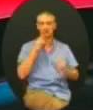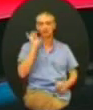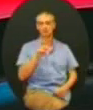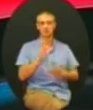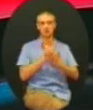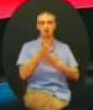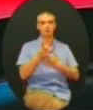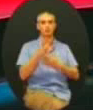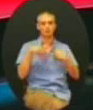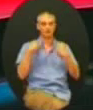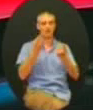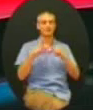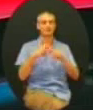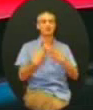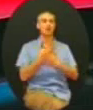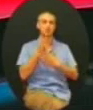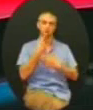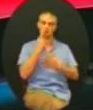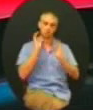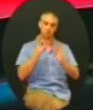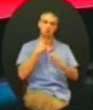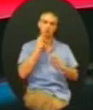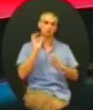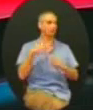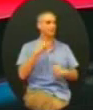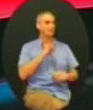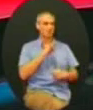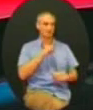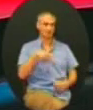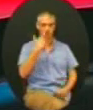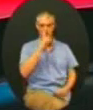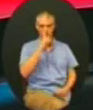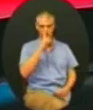נגד ההחלטה הזאת ולתת לוועידה החדשה לומר את קולה. כן, יהיה מעניין ביום